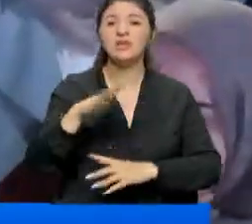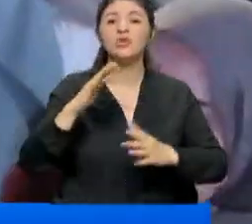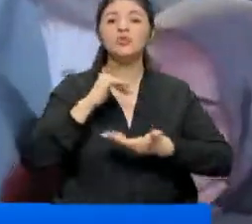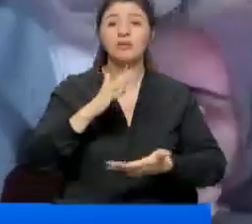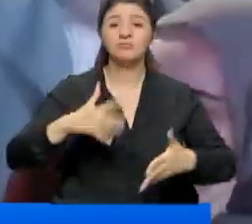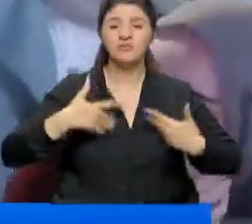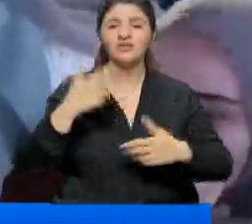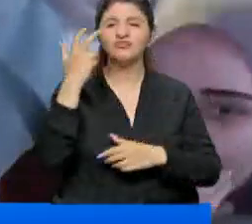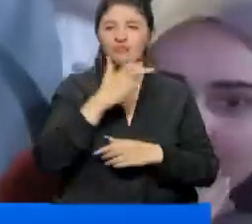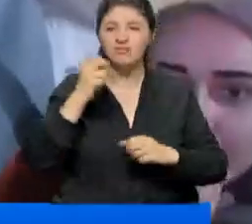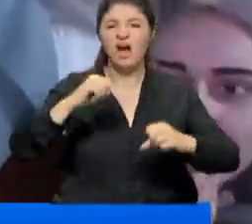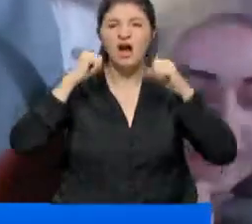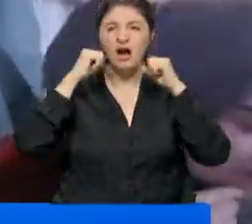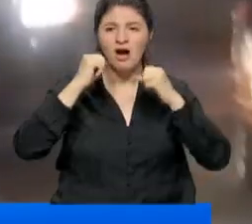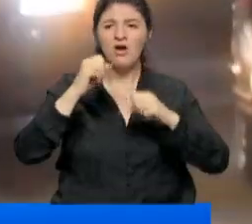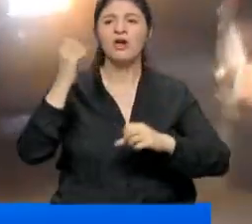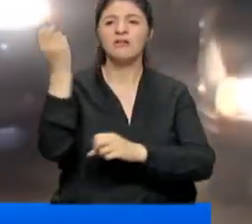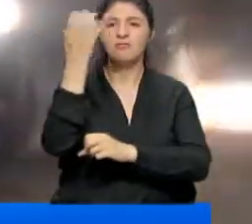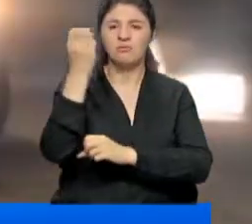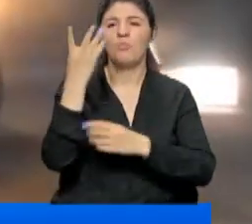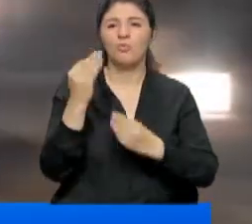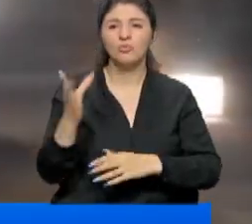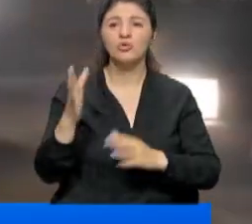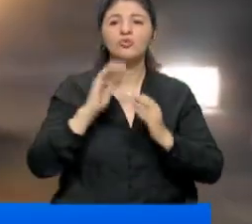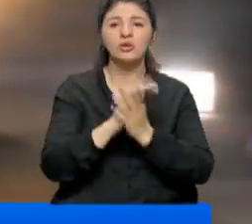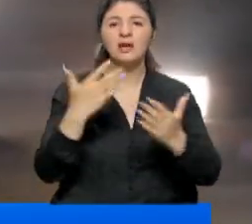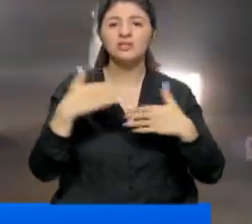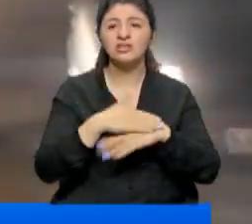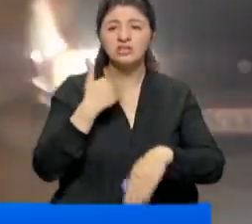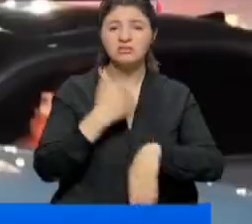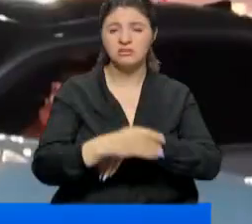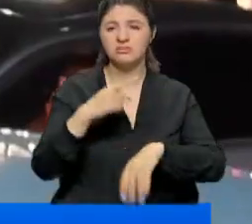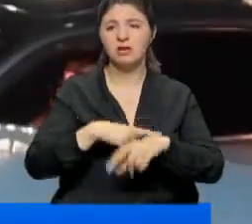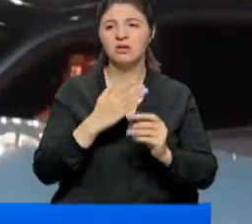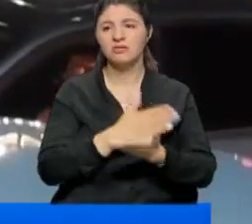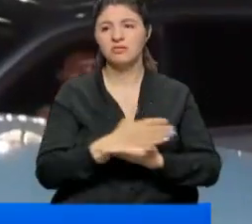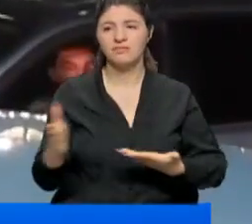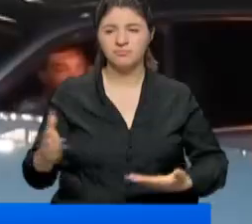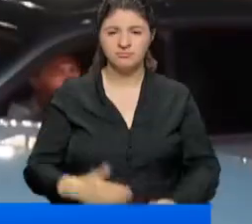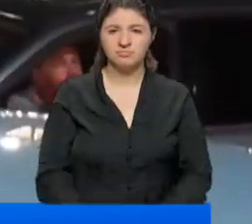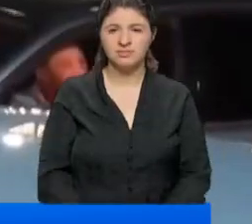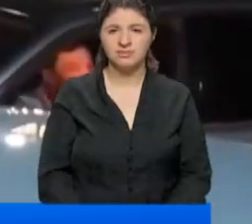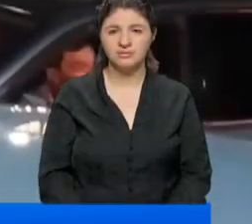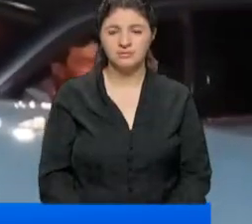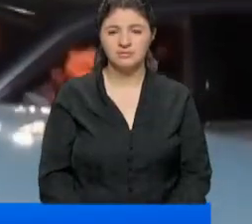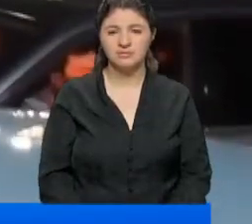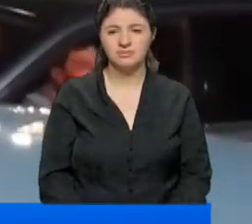coşkusu şarkılarla tezahüratlarla meşalelerle oldu kutlamalar gece geç saatlere dek sürdük